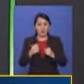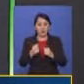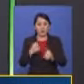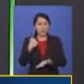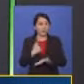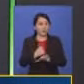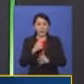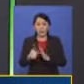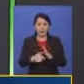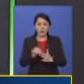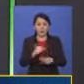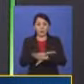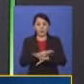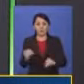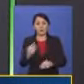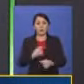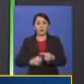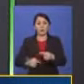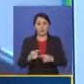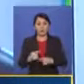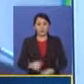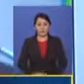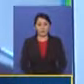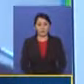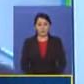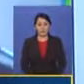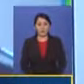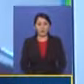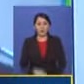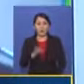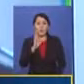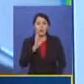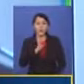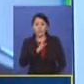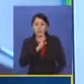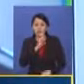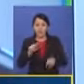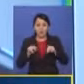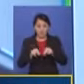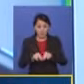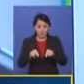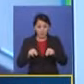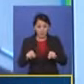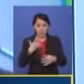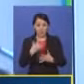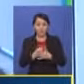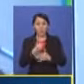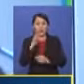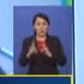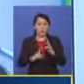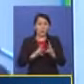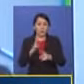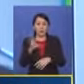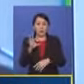мамандар оны қабылдамай бізді кері қайтарды. Осы орайда нәзік жанды Петропавлда жасалатын сынамаларға қатысты өз шағымын білдірді.